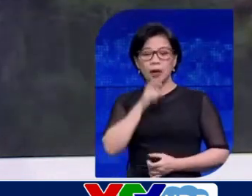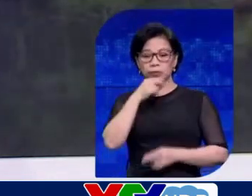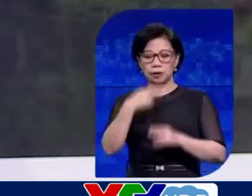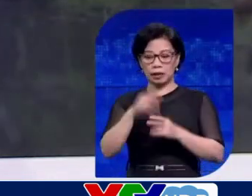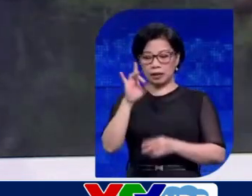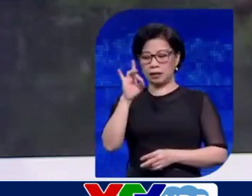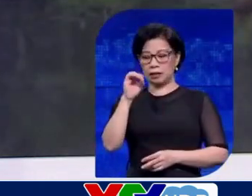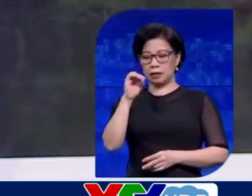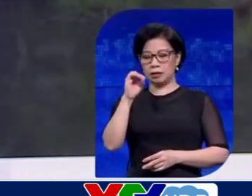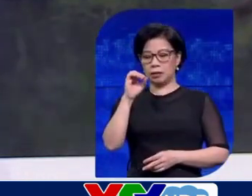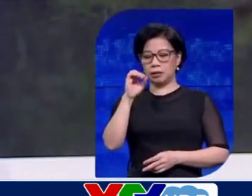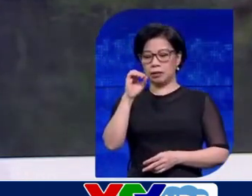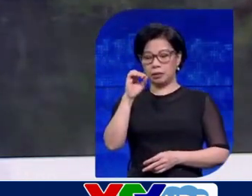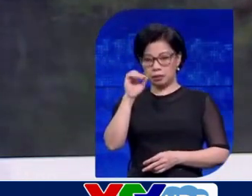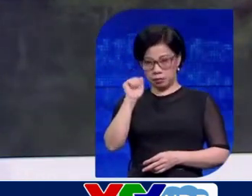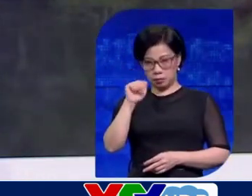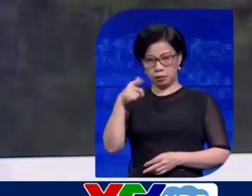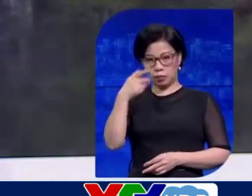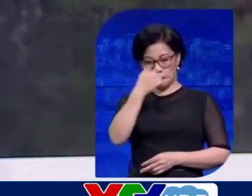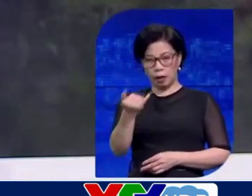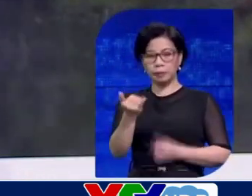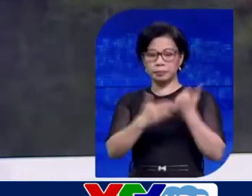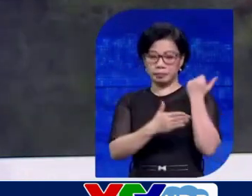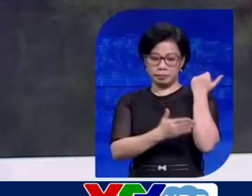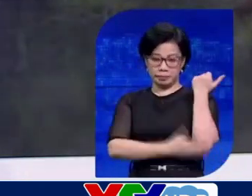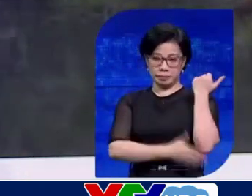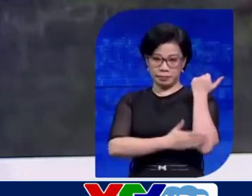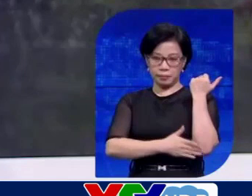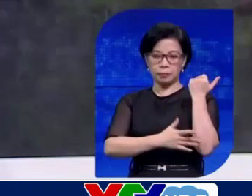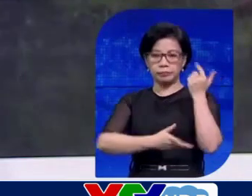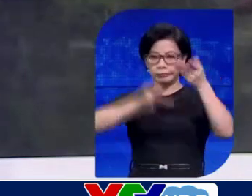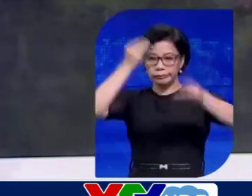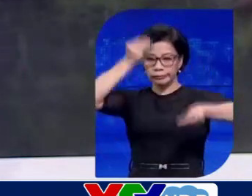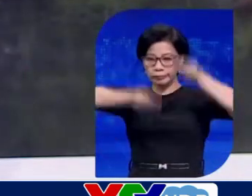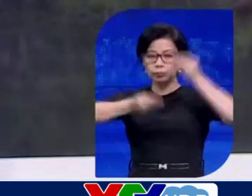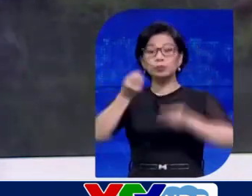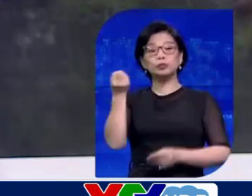Viện trưởng Viện Khoa học Thủy lợi miền Nam cũng có đưa ra một vài ý kiến.